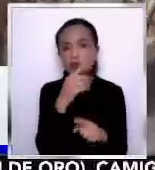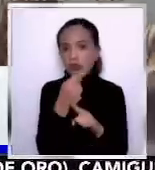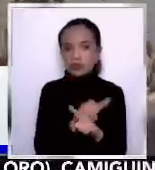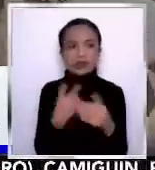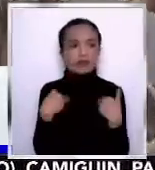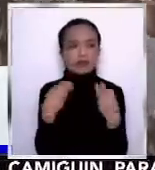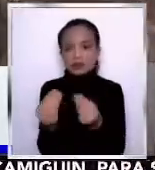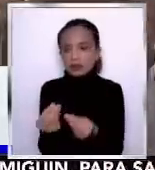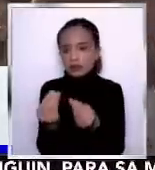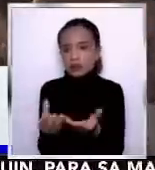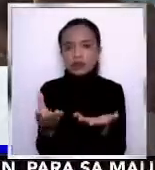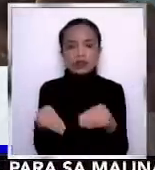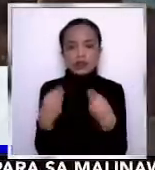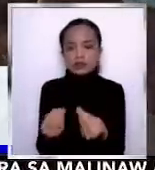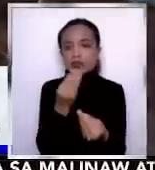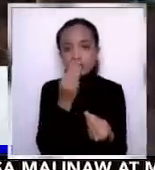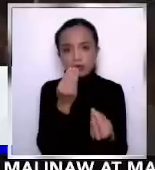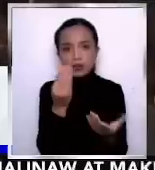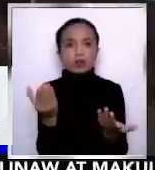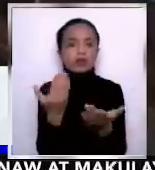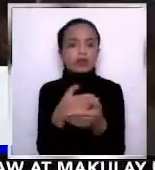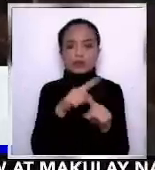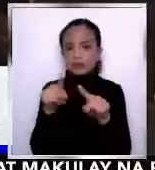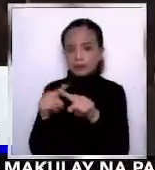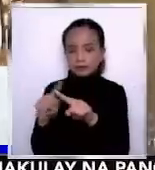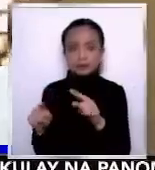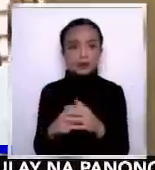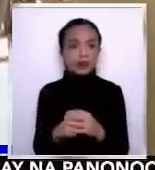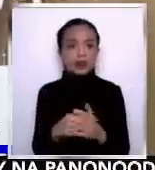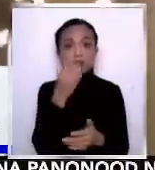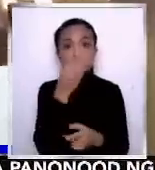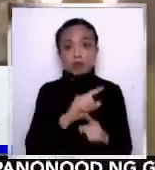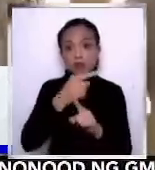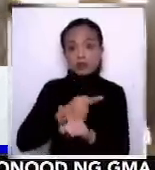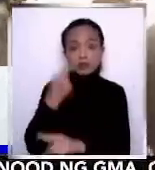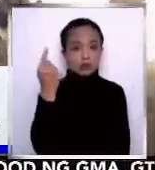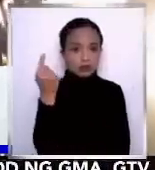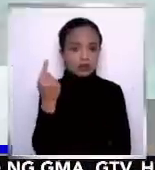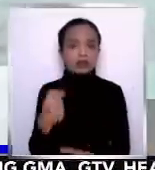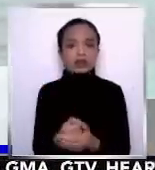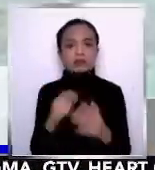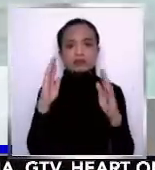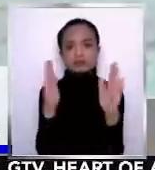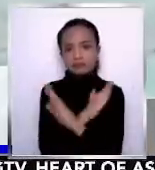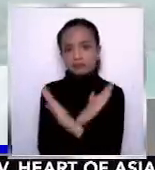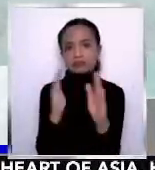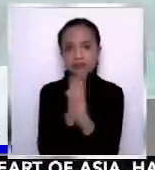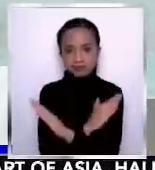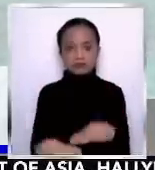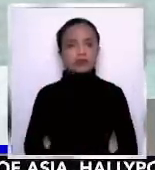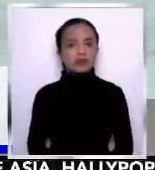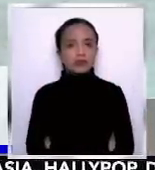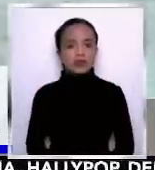iba pang supply sa ating tropa doon. Tuwing ilang buwan lang din sila nakakapagpalitan. Inaangkin